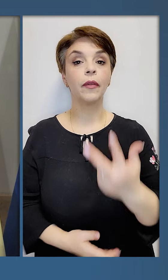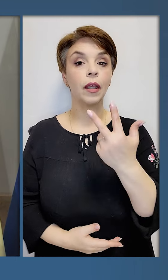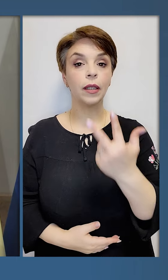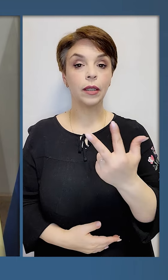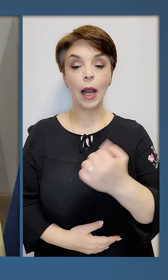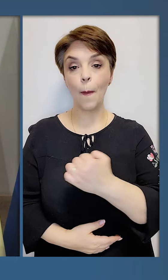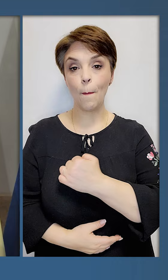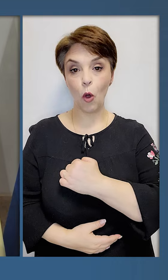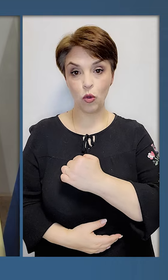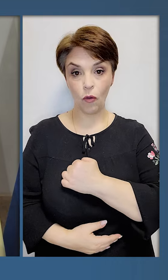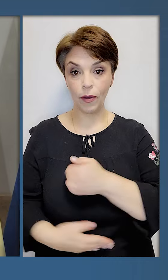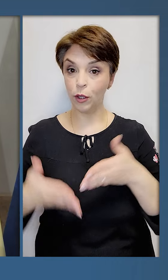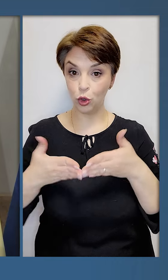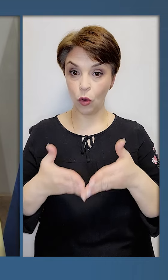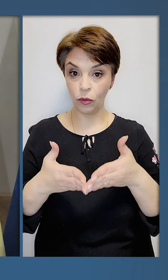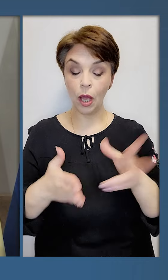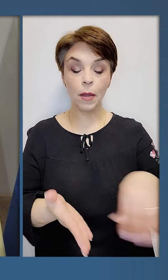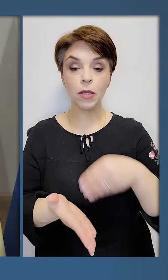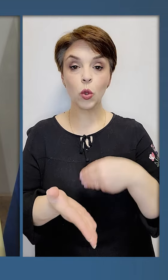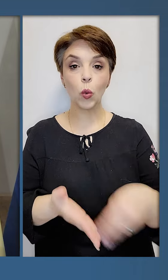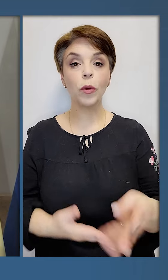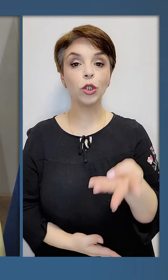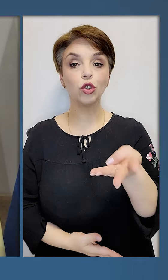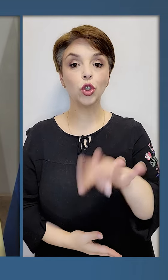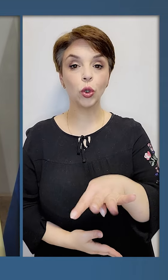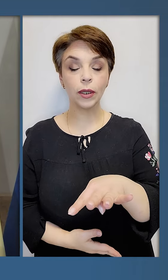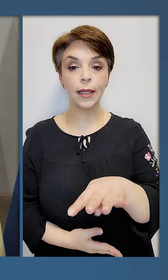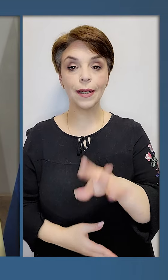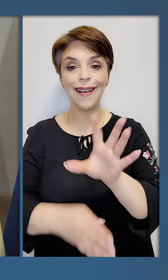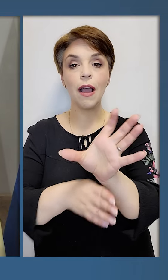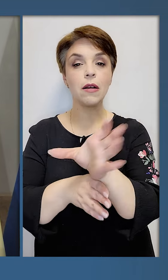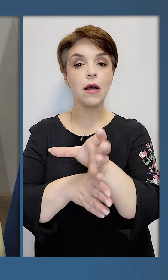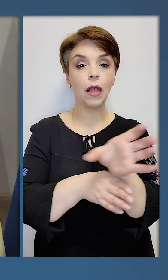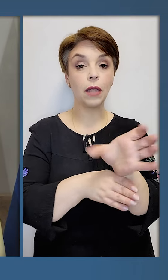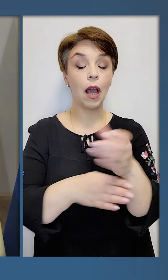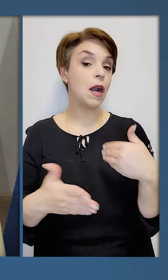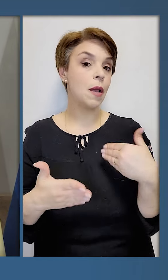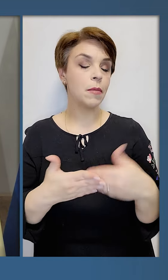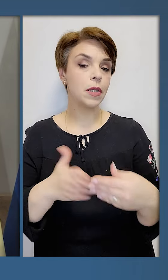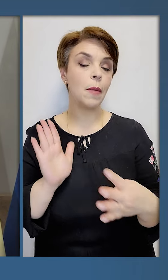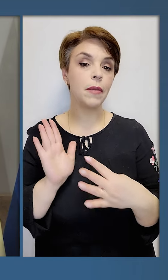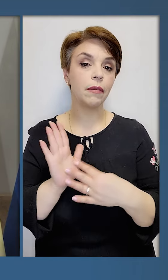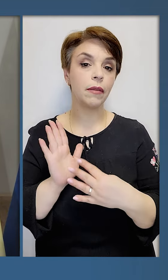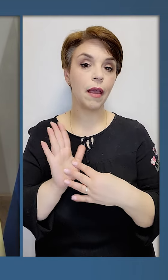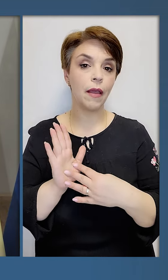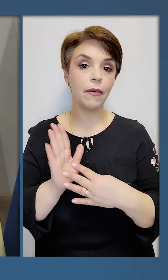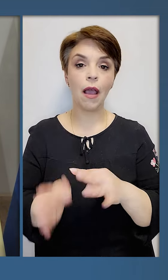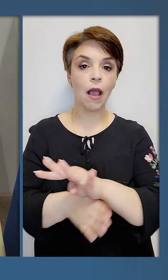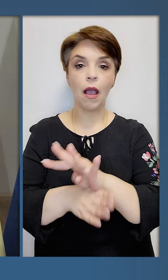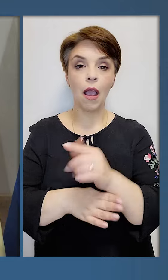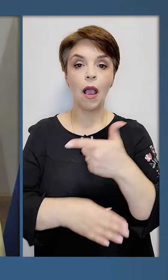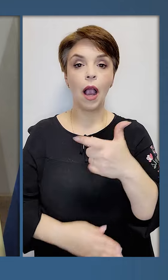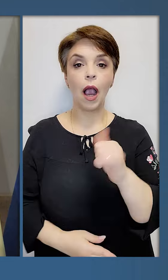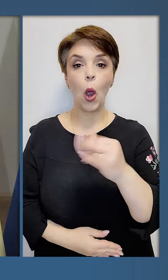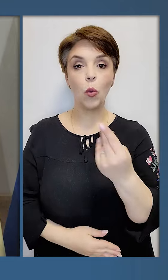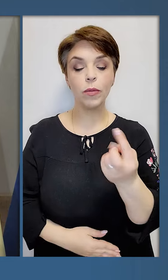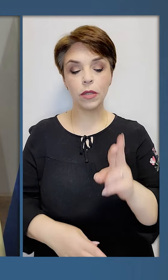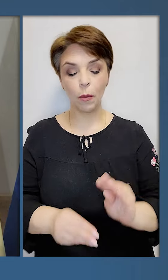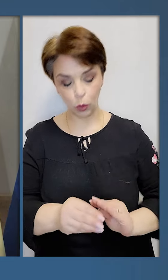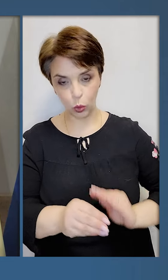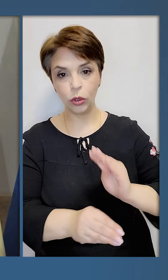3 бойових човни. Ми закупили 4 радари і принаймні 9 гаубиць, які